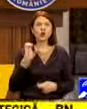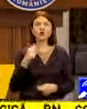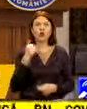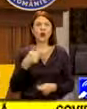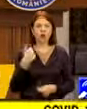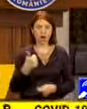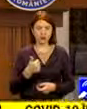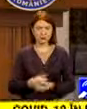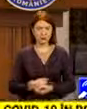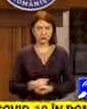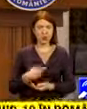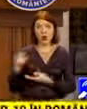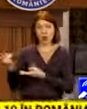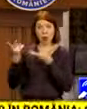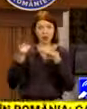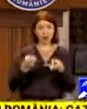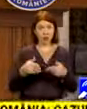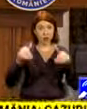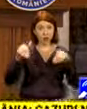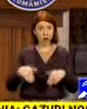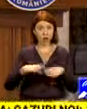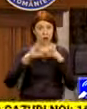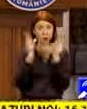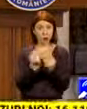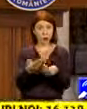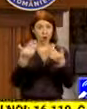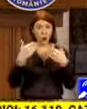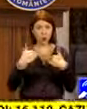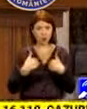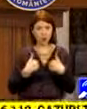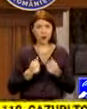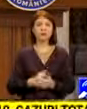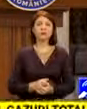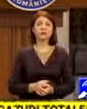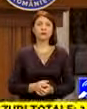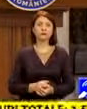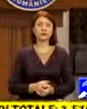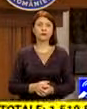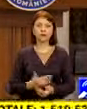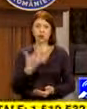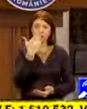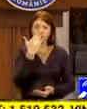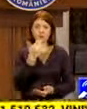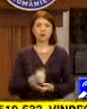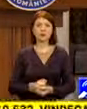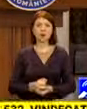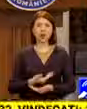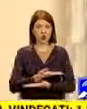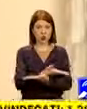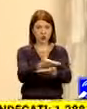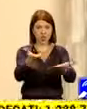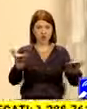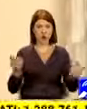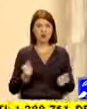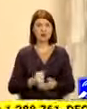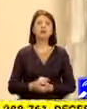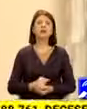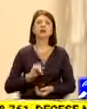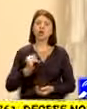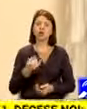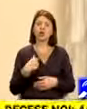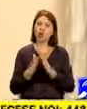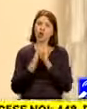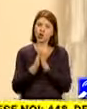Ciucă. L-am invitat să vină împreună cu mine în fața dumneavoastră și îl